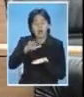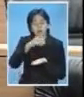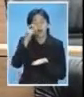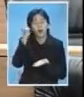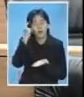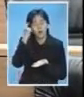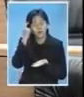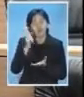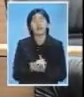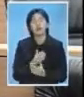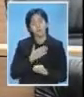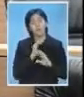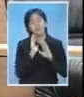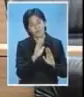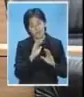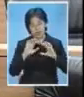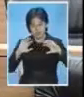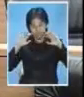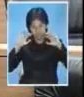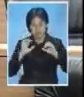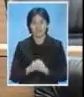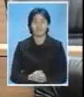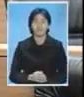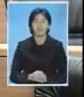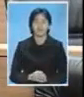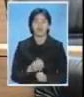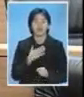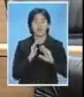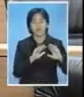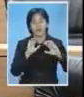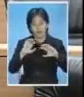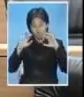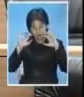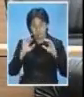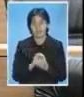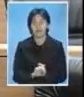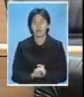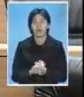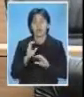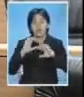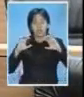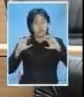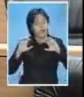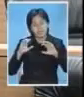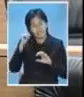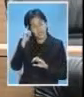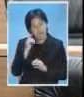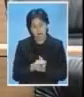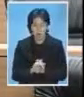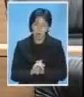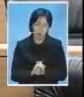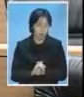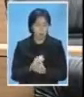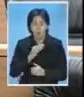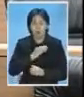องฝากไว้กับทางรัฐบาลและรัฐบาลต้องไม่กลัวความเสียหน้าครับเพราะรั